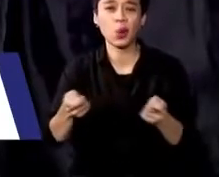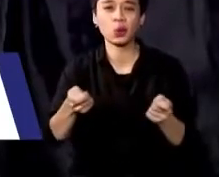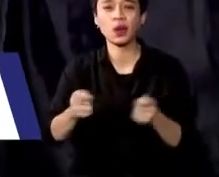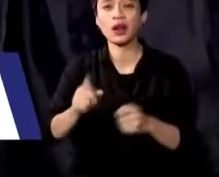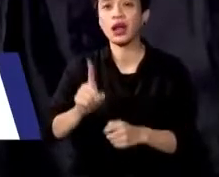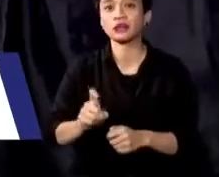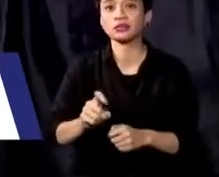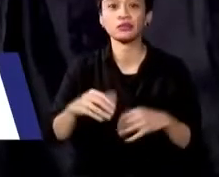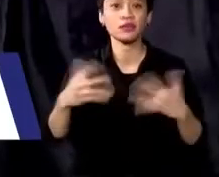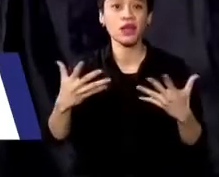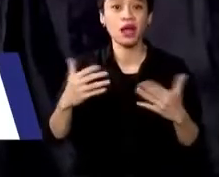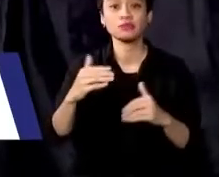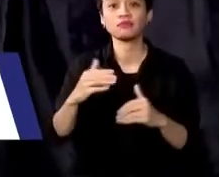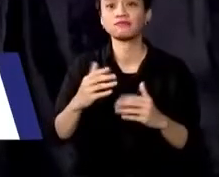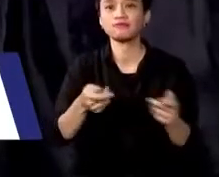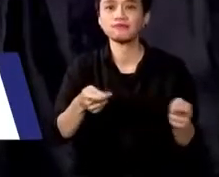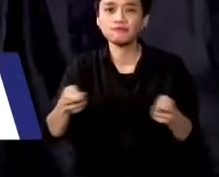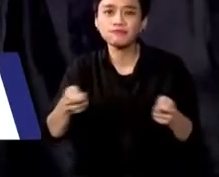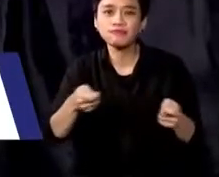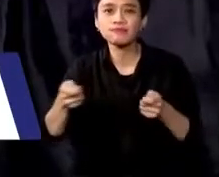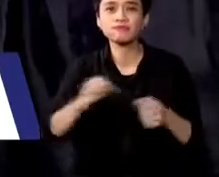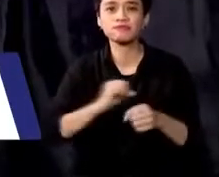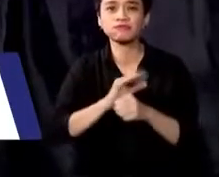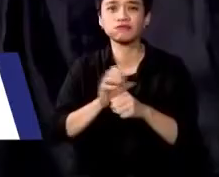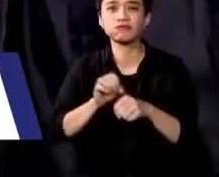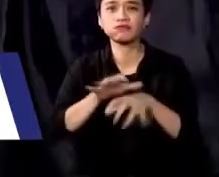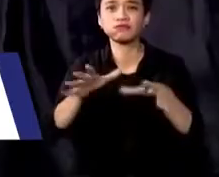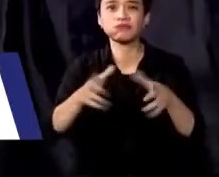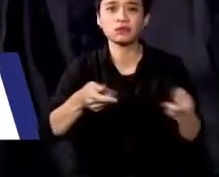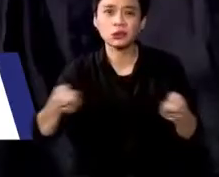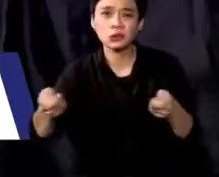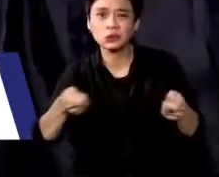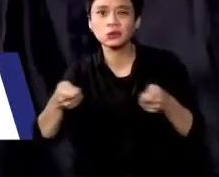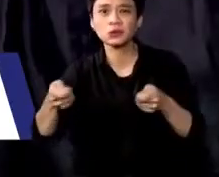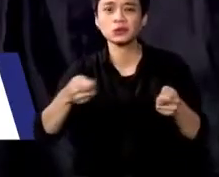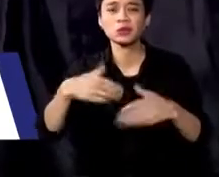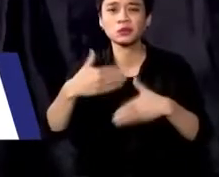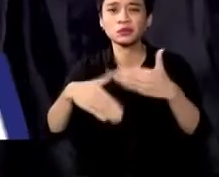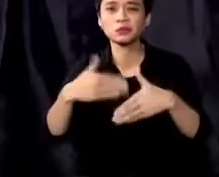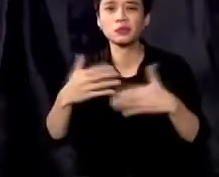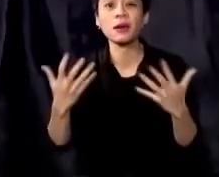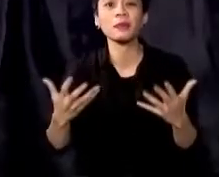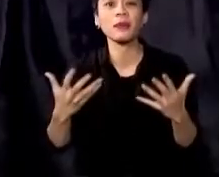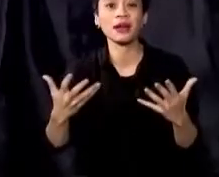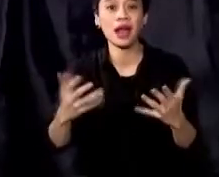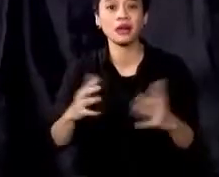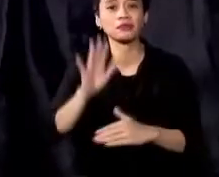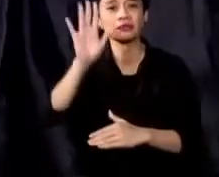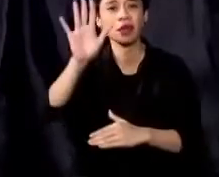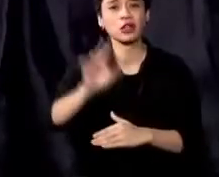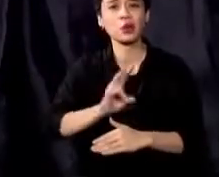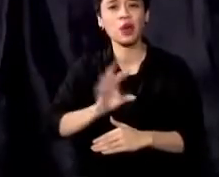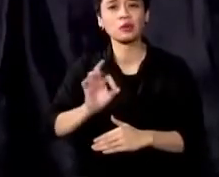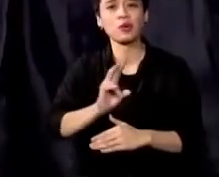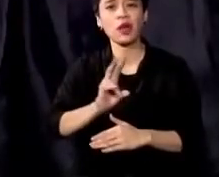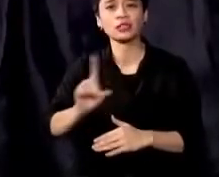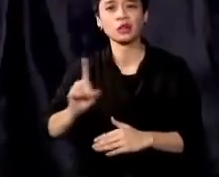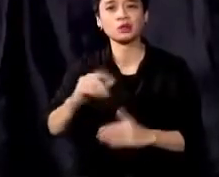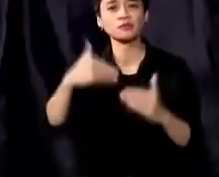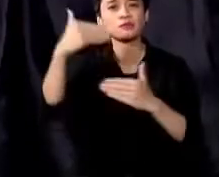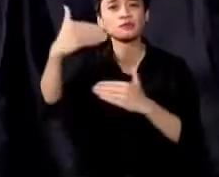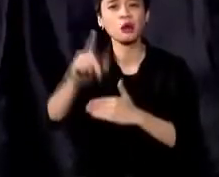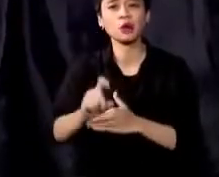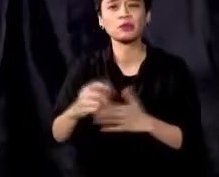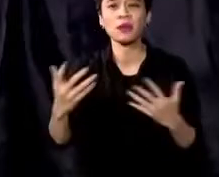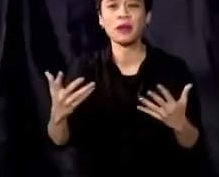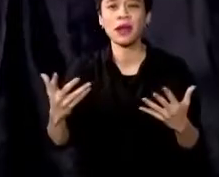efektivitas penanganan covid-19 dapat menjadi tolok ukur percepatan penanganan covid-19 di tahun mendatang telah hadir di studio